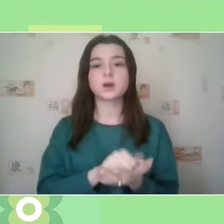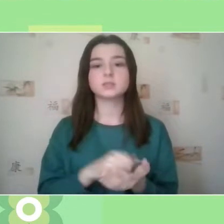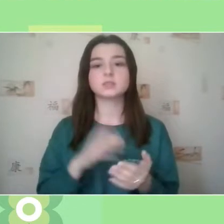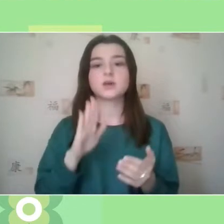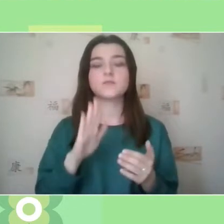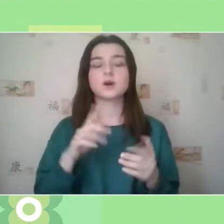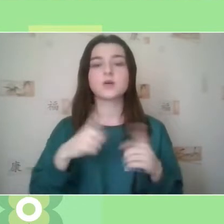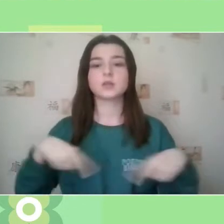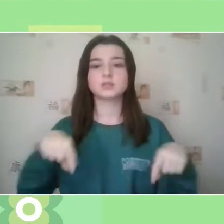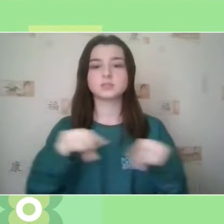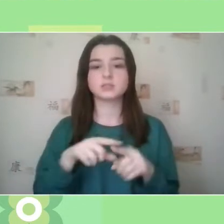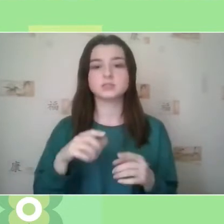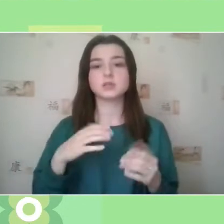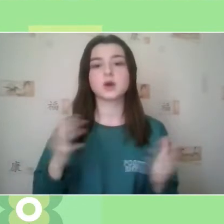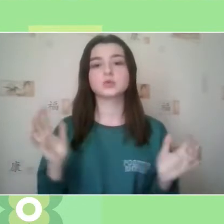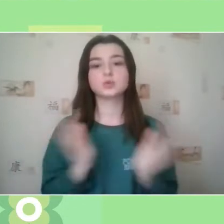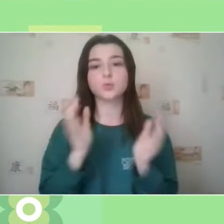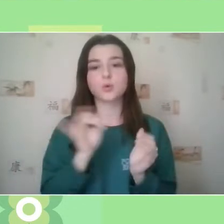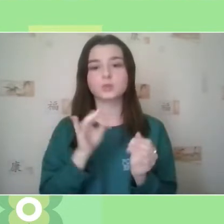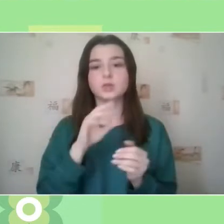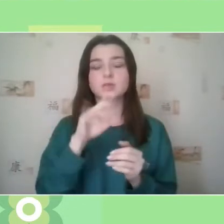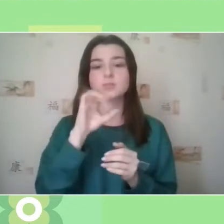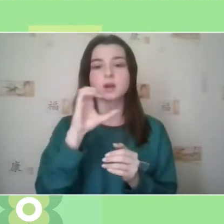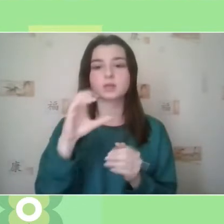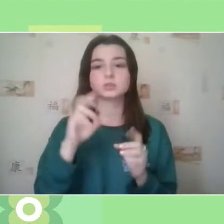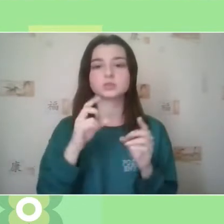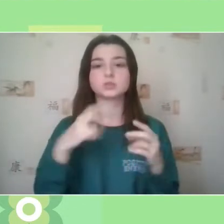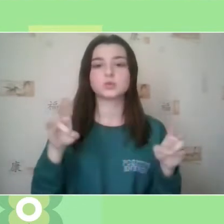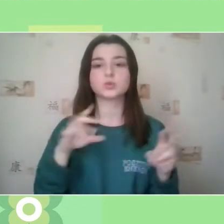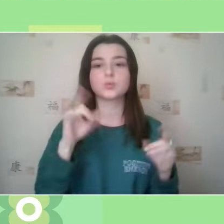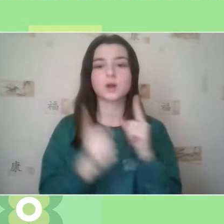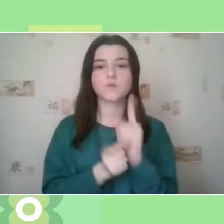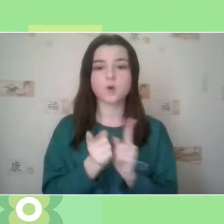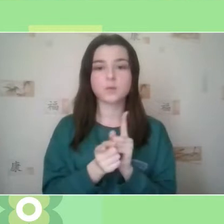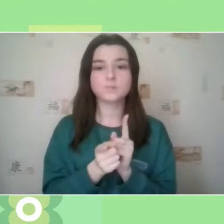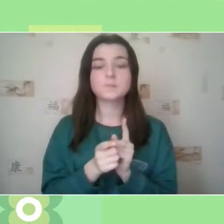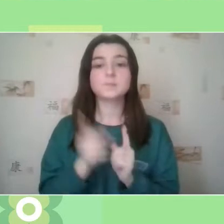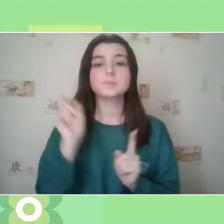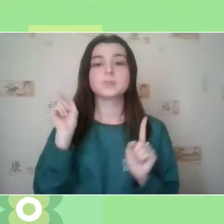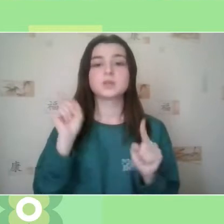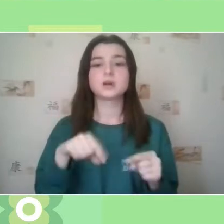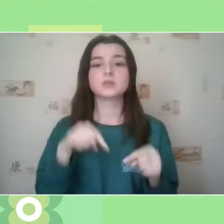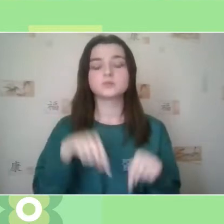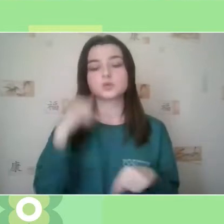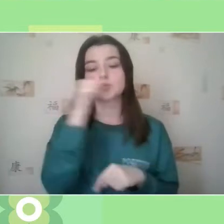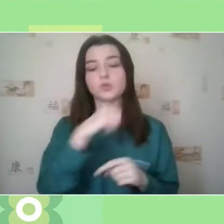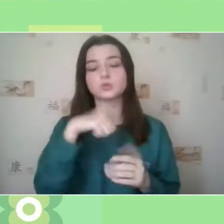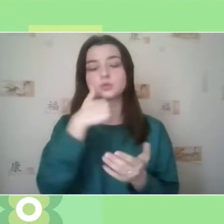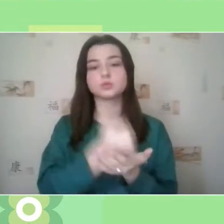реформ», а вже десь там років по 15 і там також. І в цьому році я